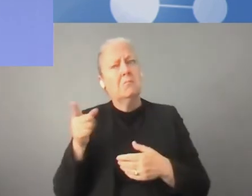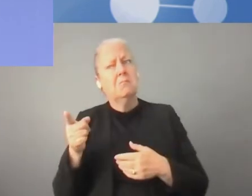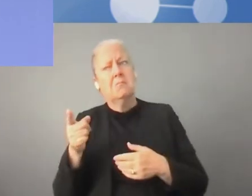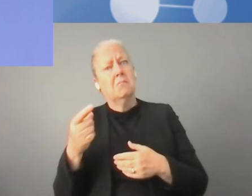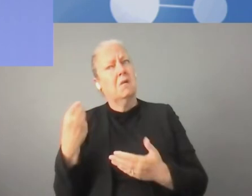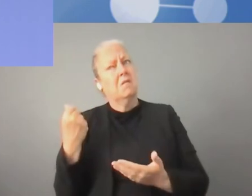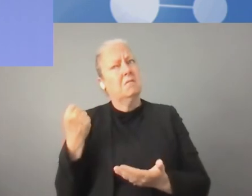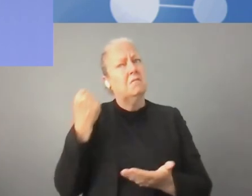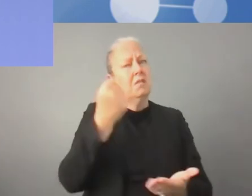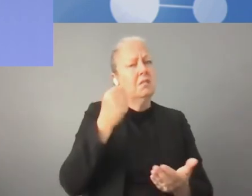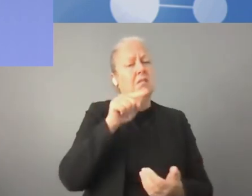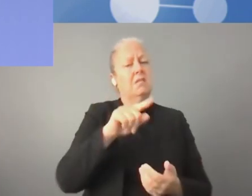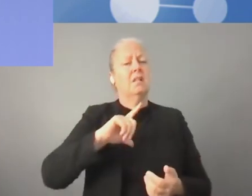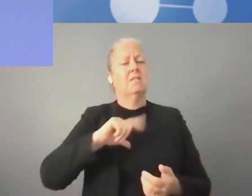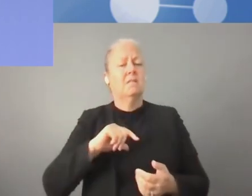我坦率地说